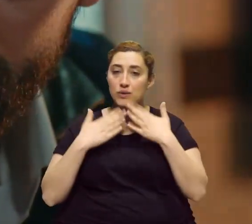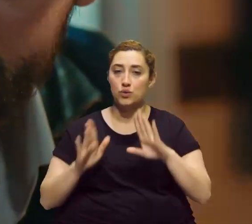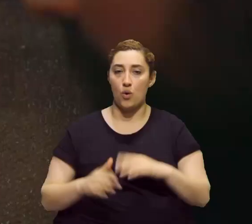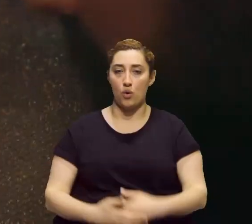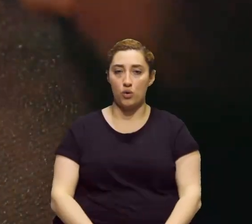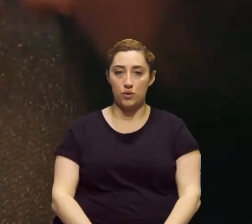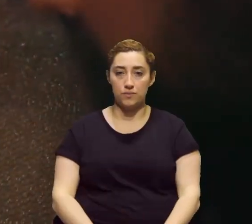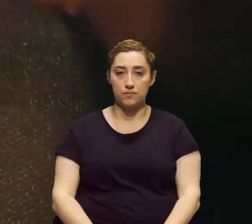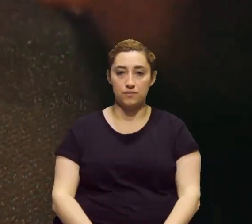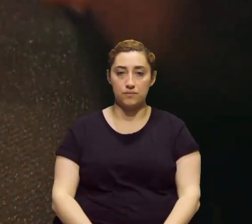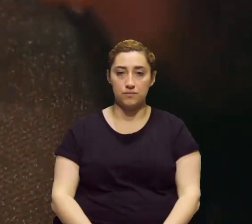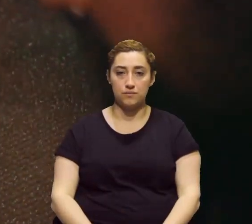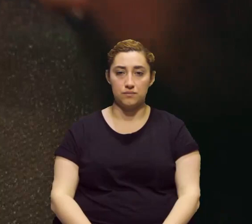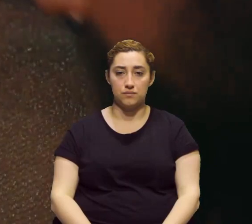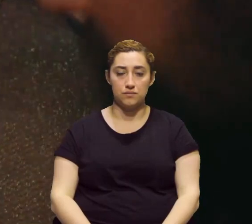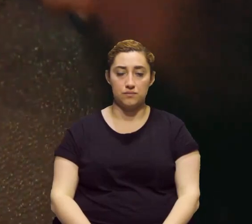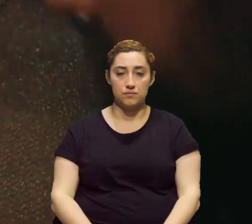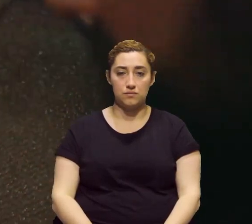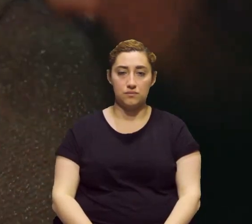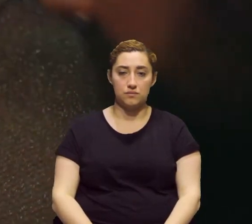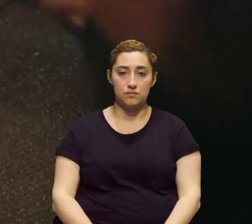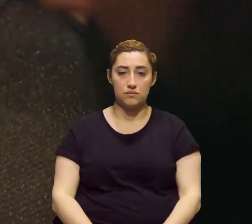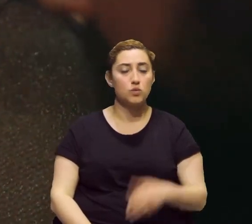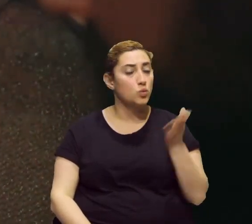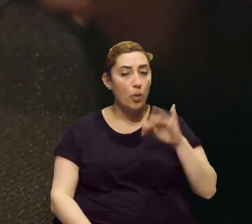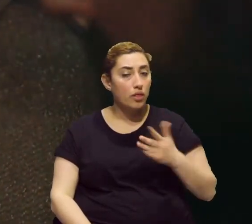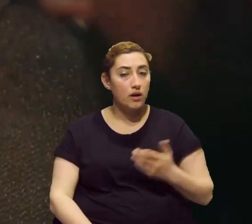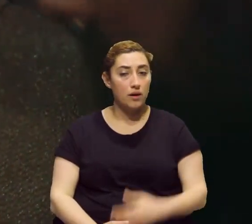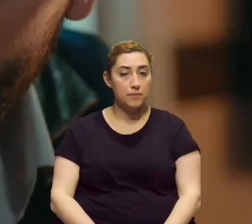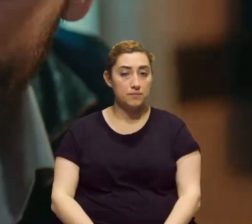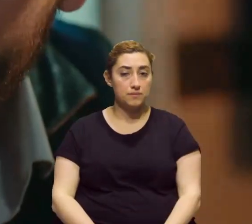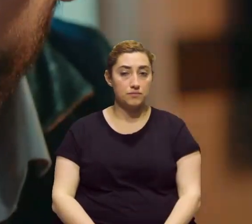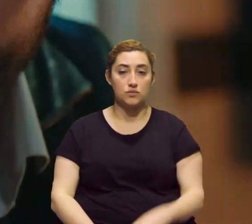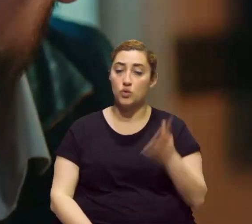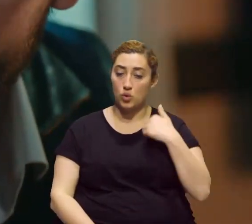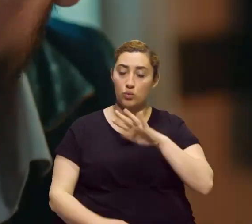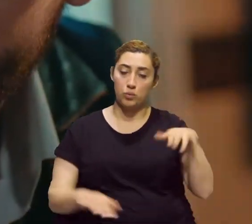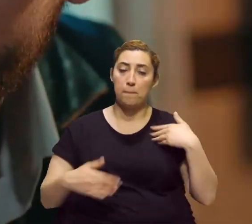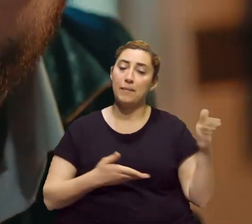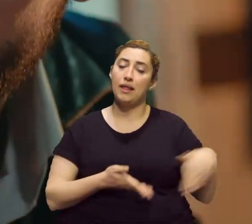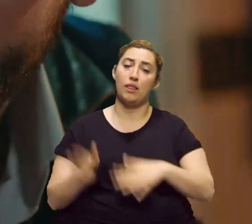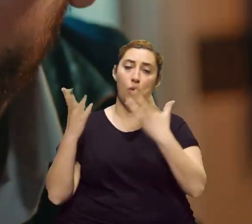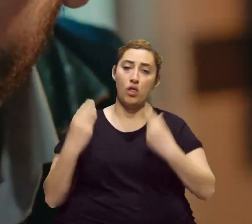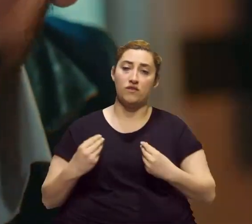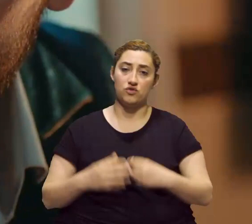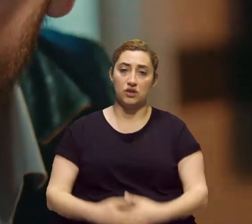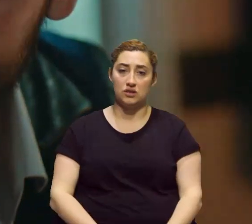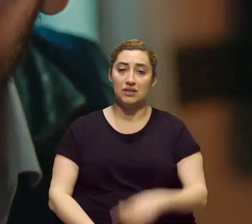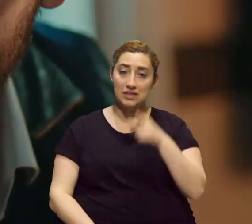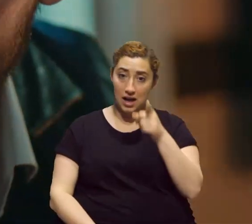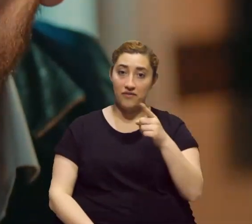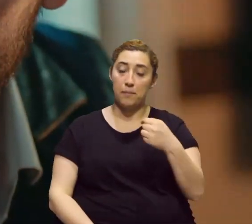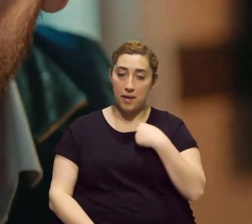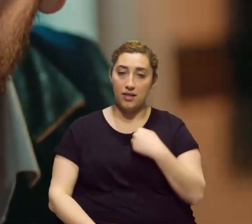yok. Leyla ciddileşti. Ya sonra? Sonra buradan gideceğiz.